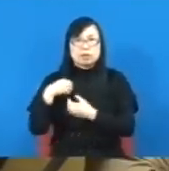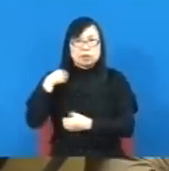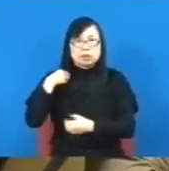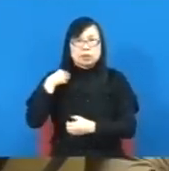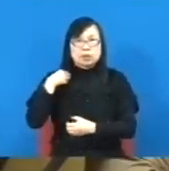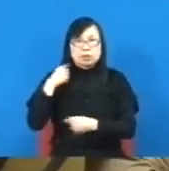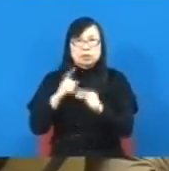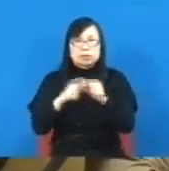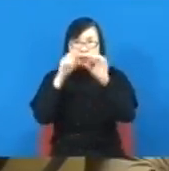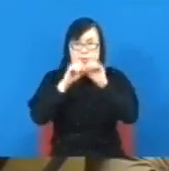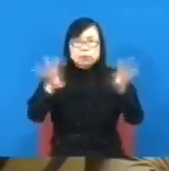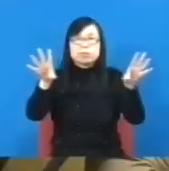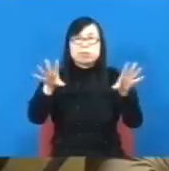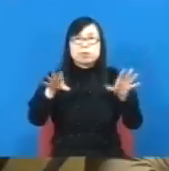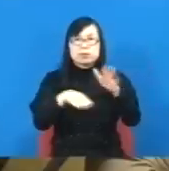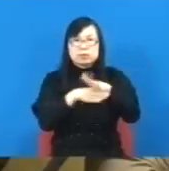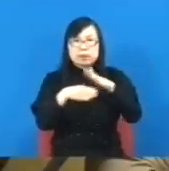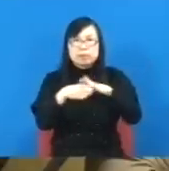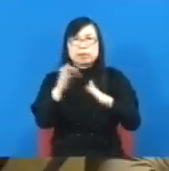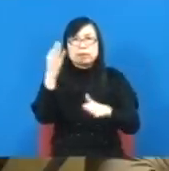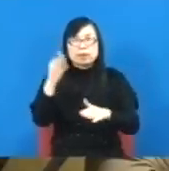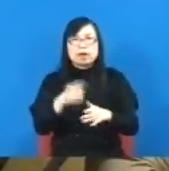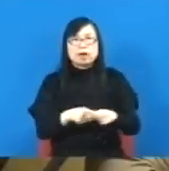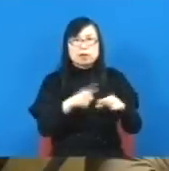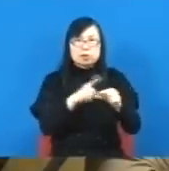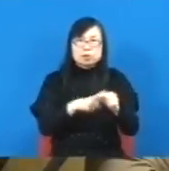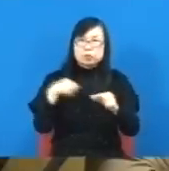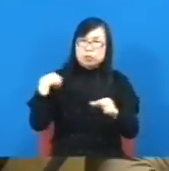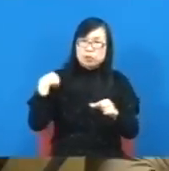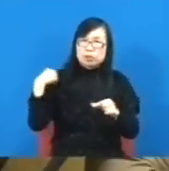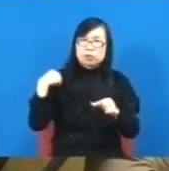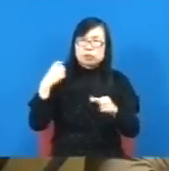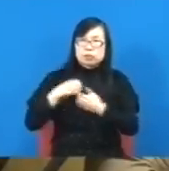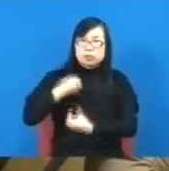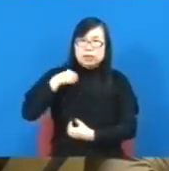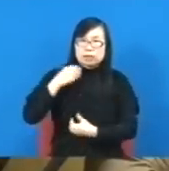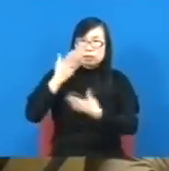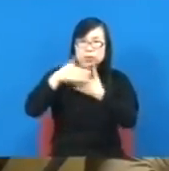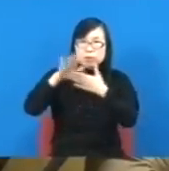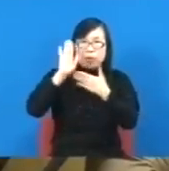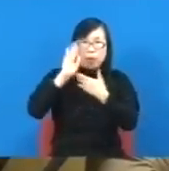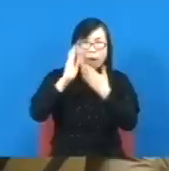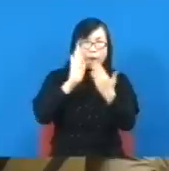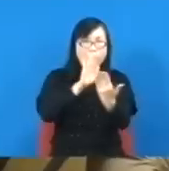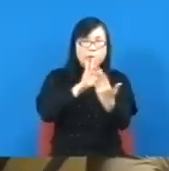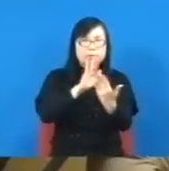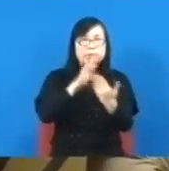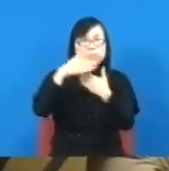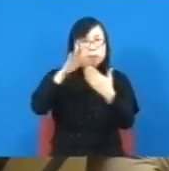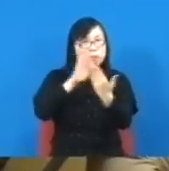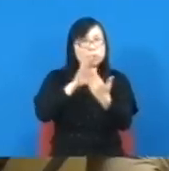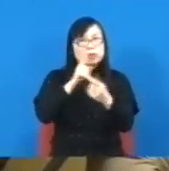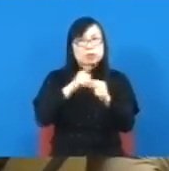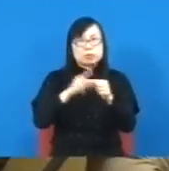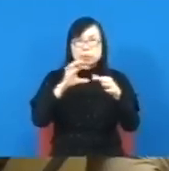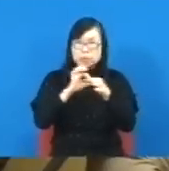中國共產黨中央宣傳部有三個部噶嘛？中國共產黨對外聯絡部叫中聯部，